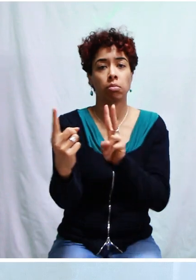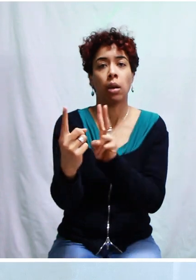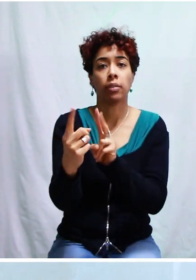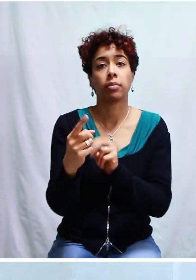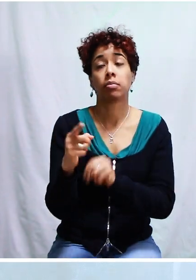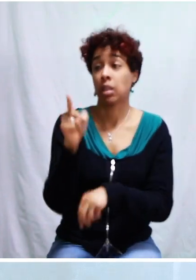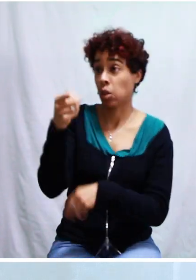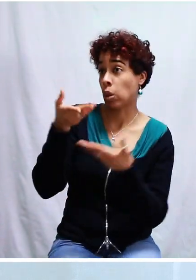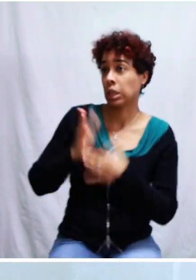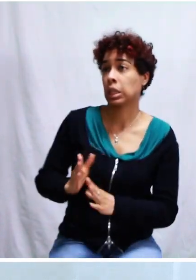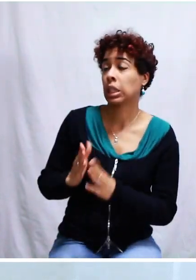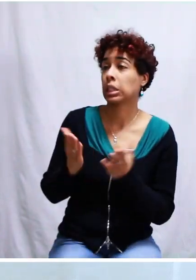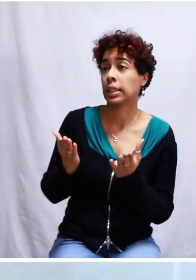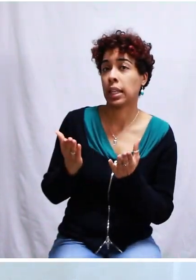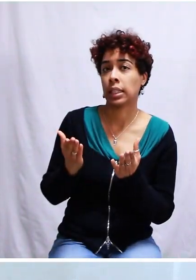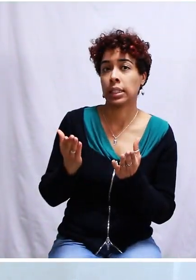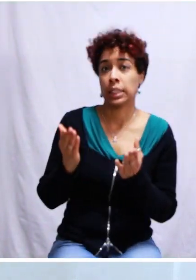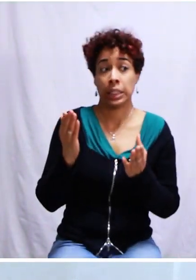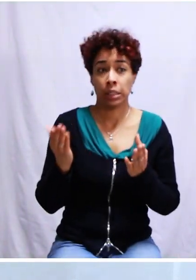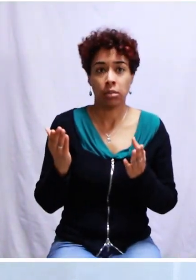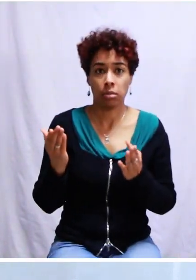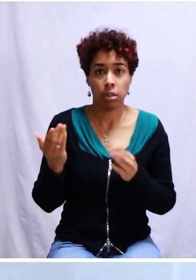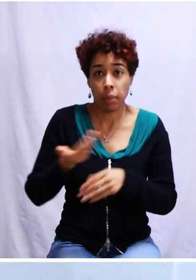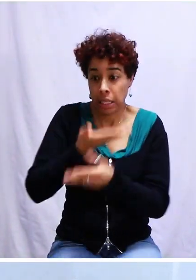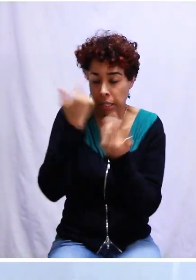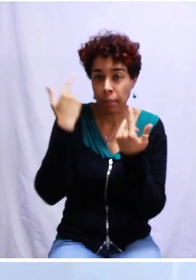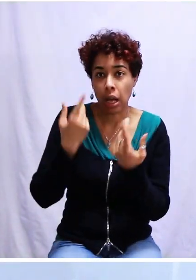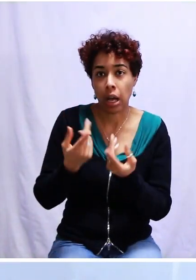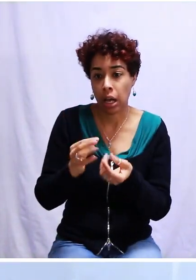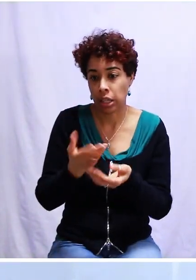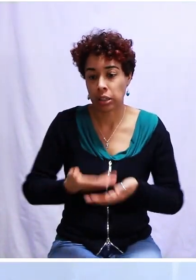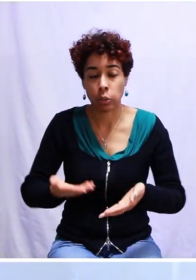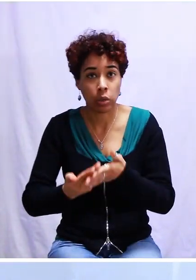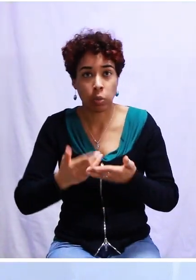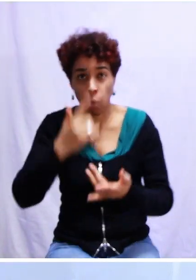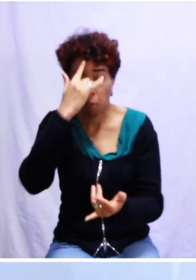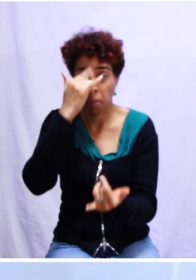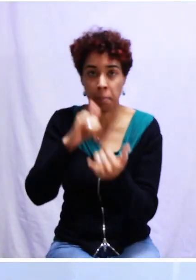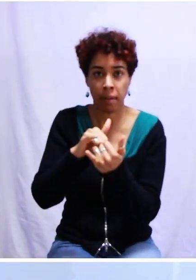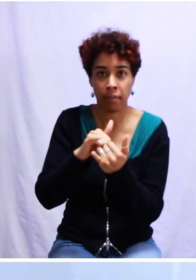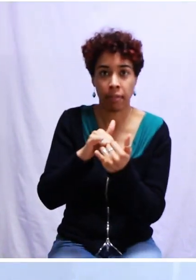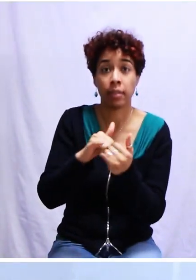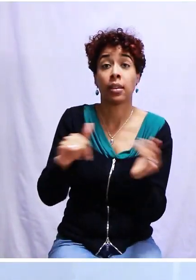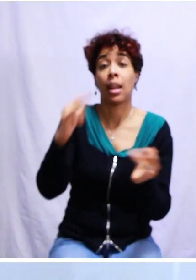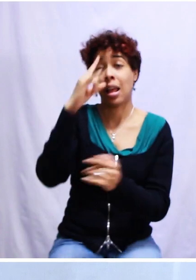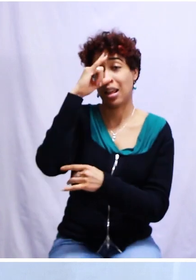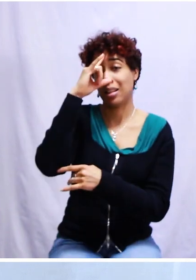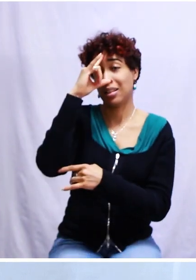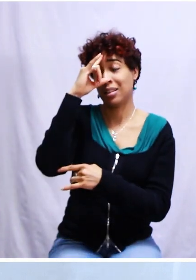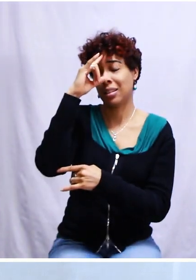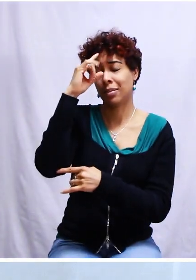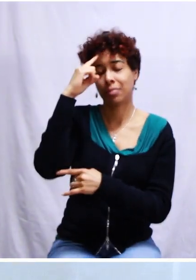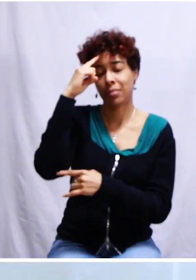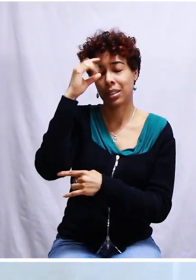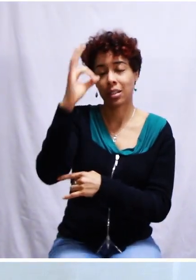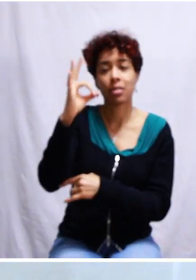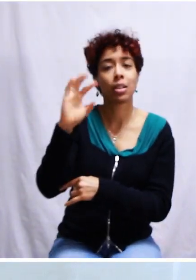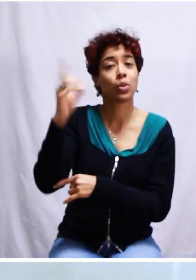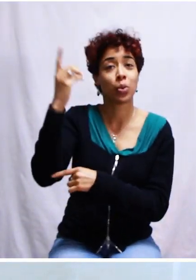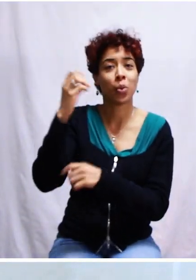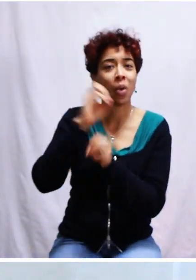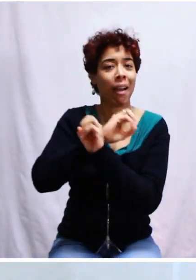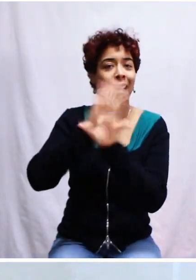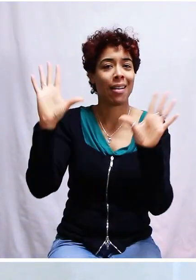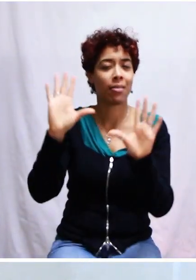c'est à toi de trancher. Et donc lui n'était pas là la nuit, il ne connaît pas ce qui se passe vraiment. Et c'est là que la sagesse de Dieu va se révéler à travers cette